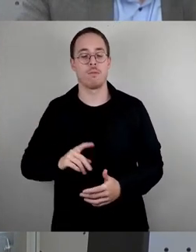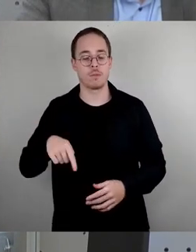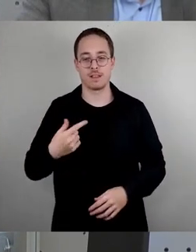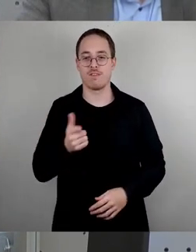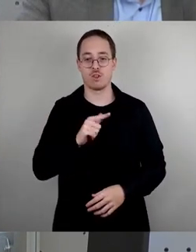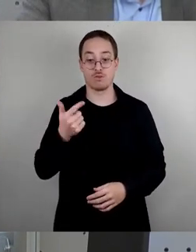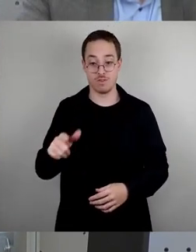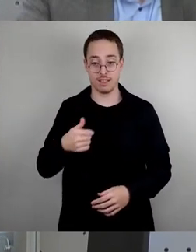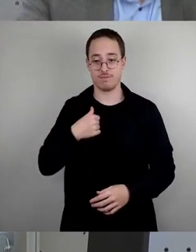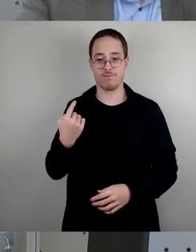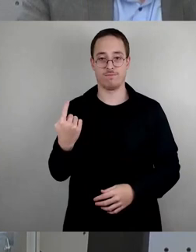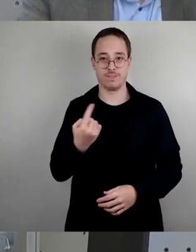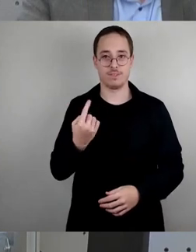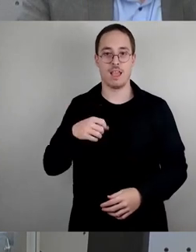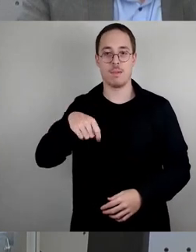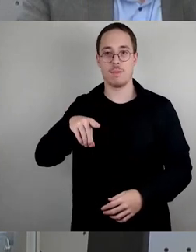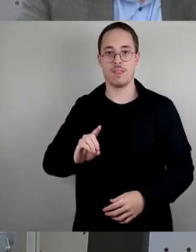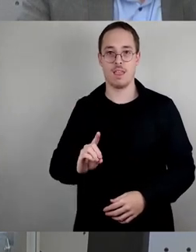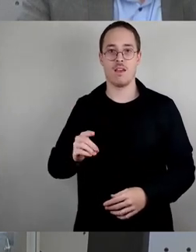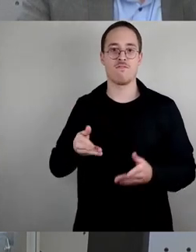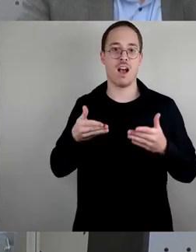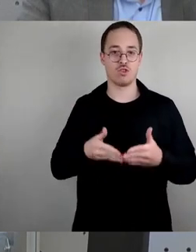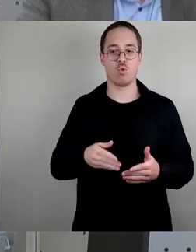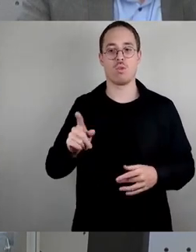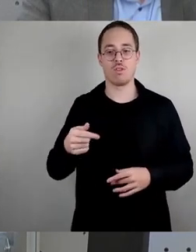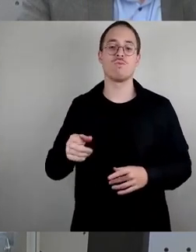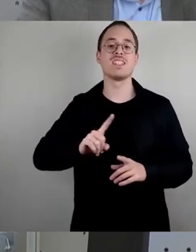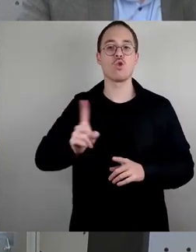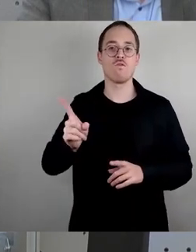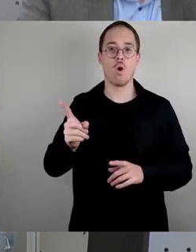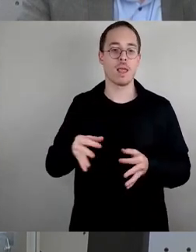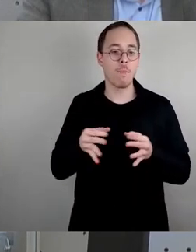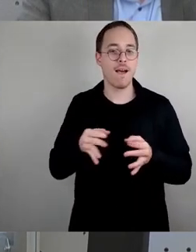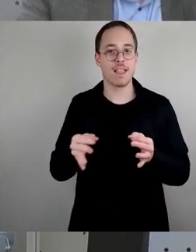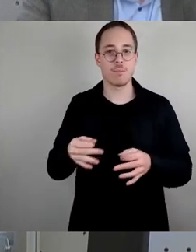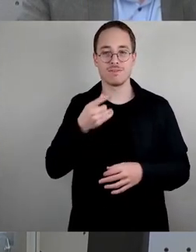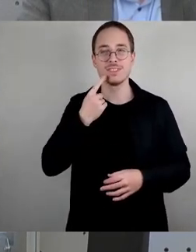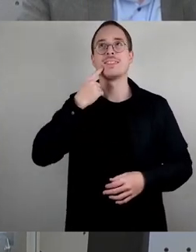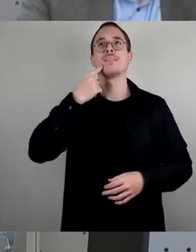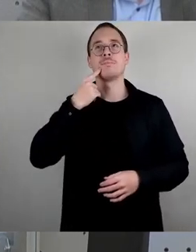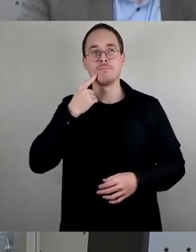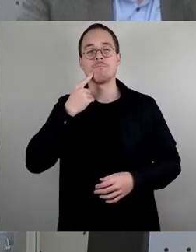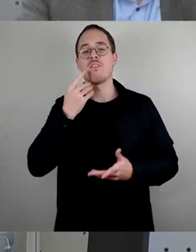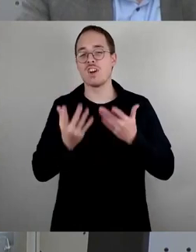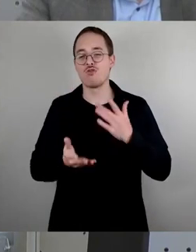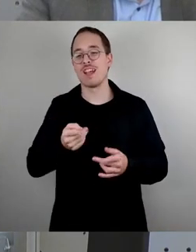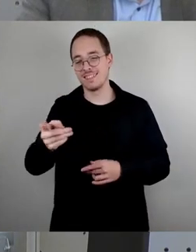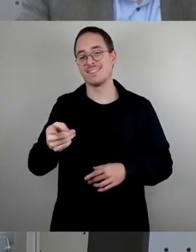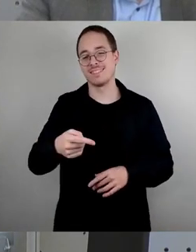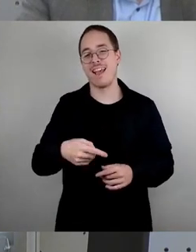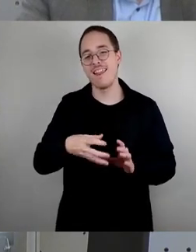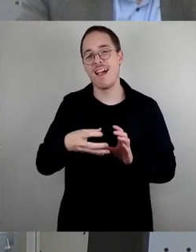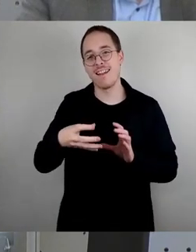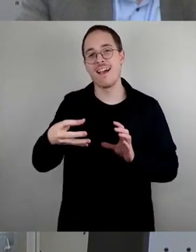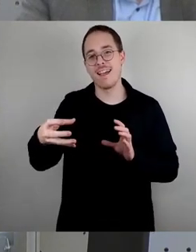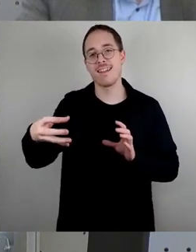Antrag eingebracht, Sofortmaßnahmen am Ullersdorfer Platz, auch verschiedene Sachen, weil wir geahnt haben, es könnte sehr, sehr lange noch dauern, haben da zum Beispiel auch